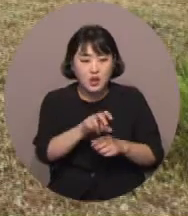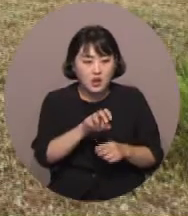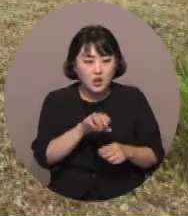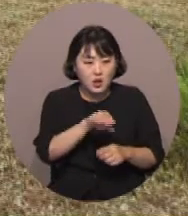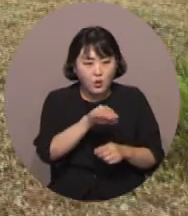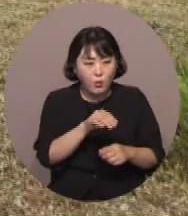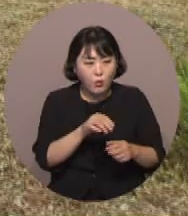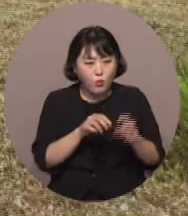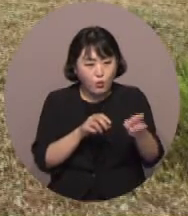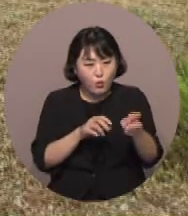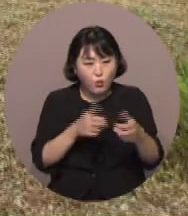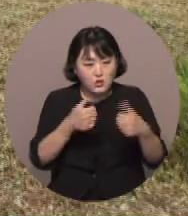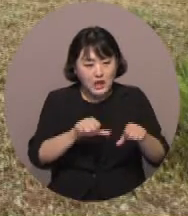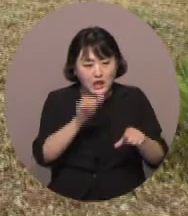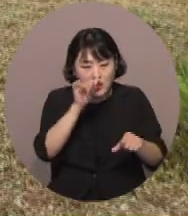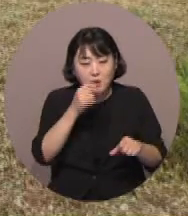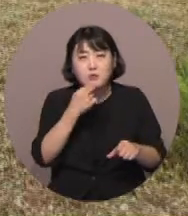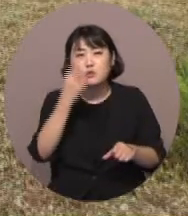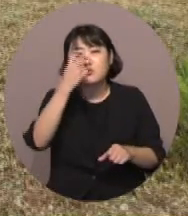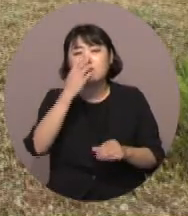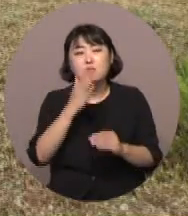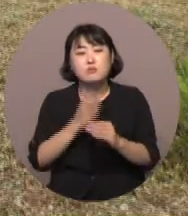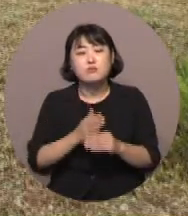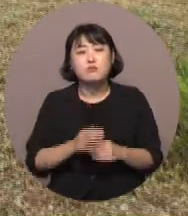사고 경위를 조사하고 있습니다